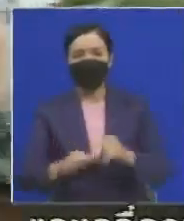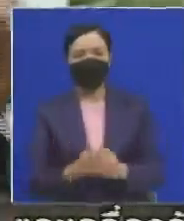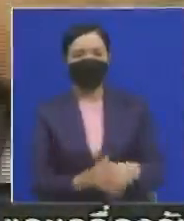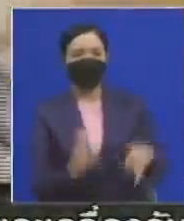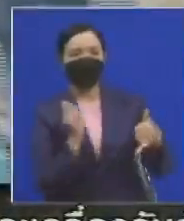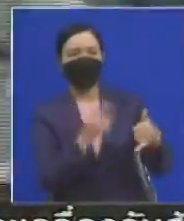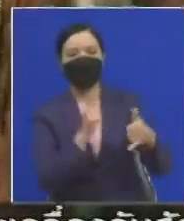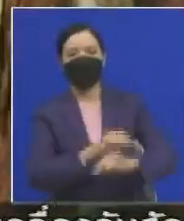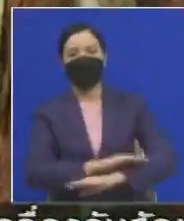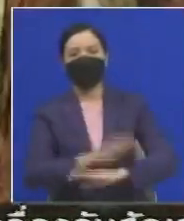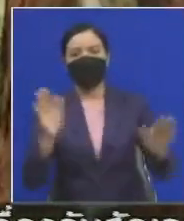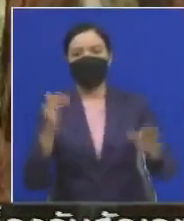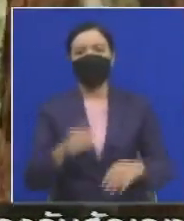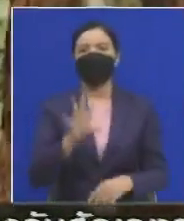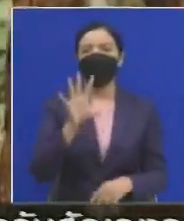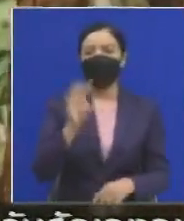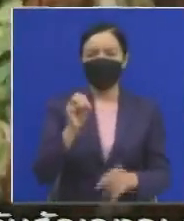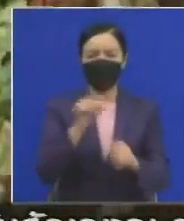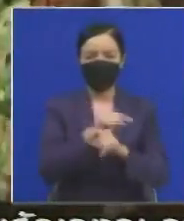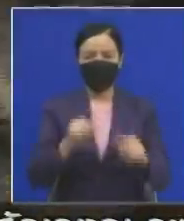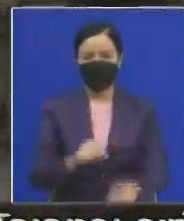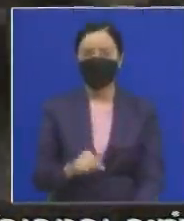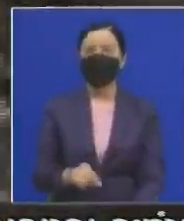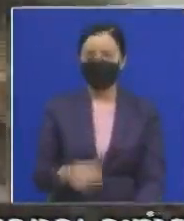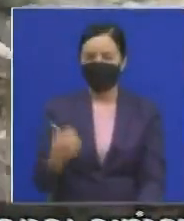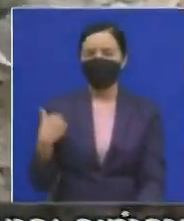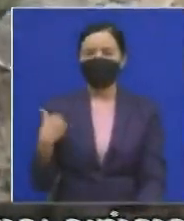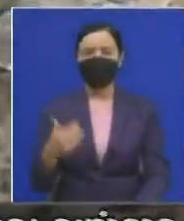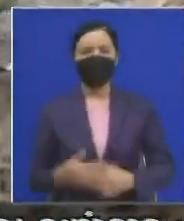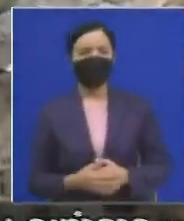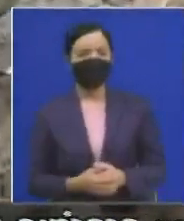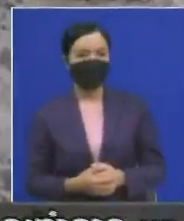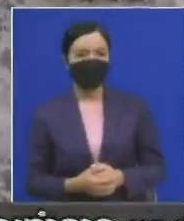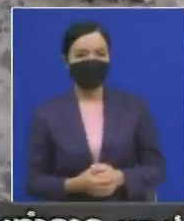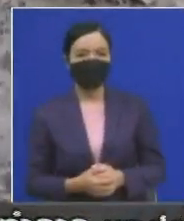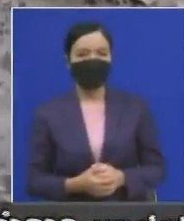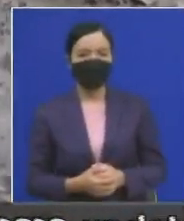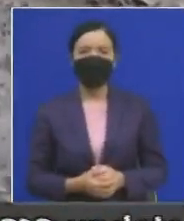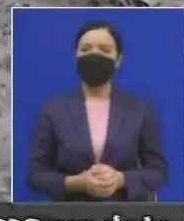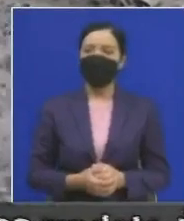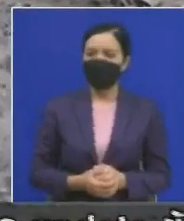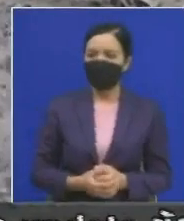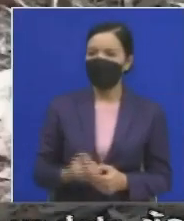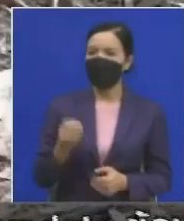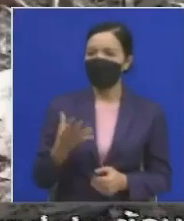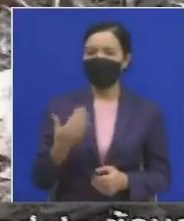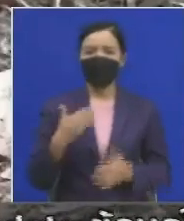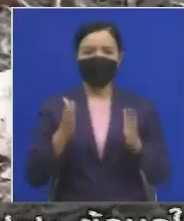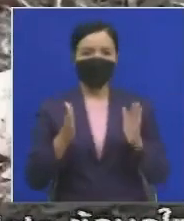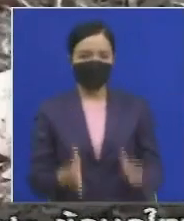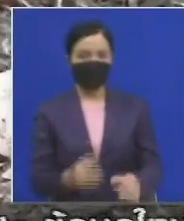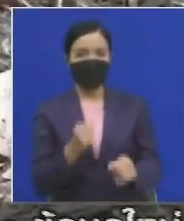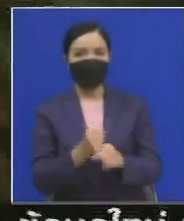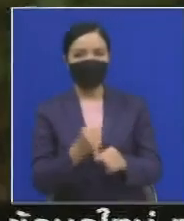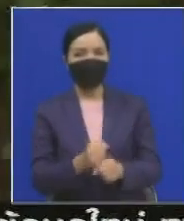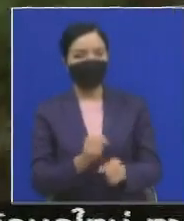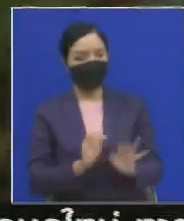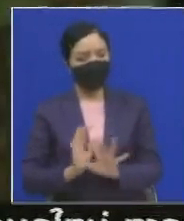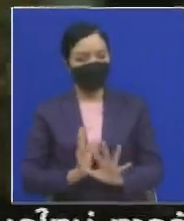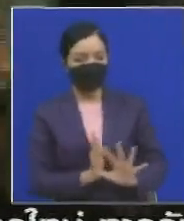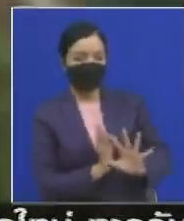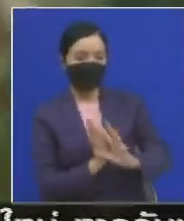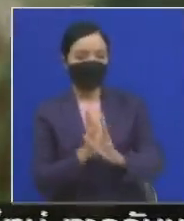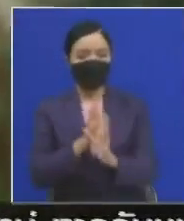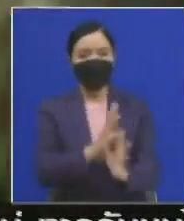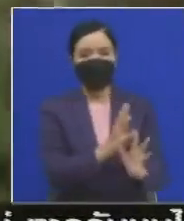กเลิกจ้างกวา 50% อะโอ ไม่น้อยนะแล้พรังานเห่านี้คือบุคคลที่ไปดำเนิการลดตระเวนเชิง